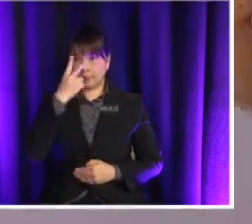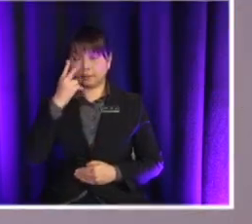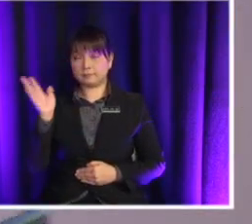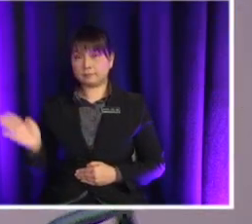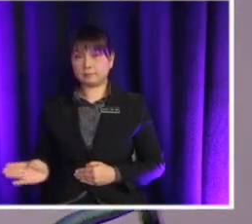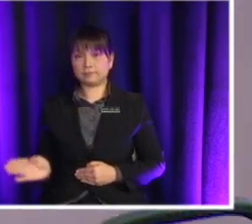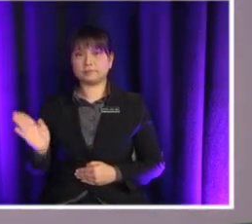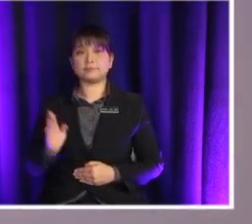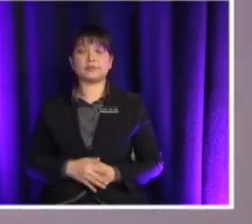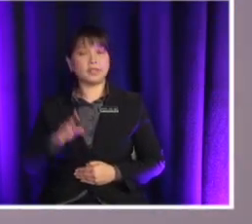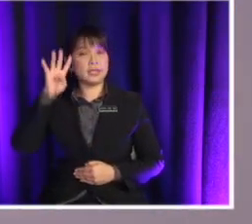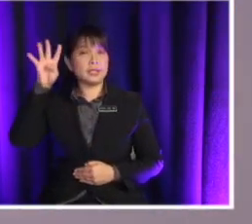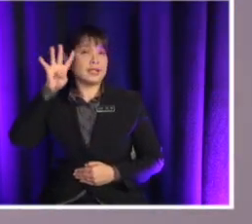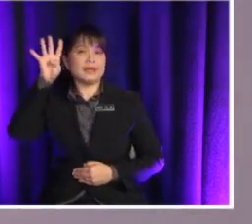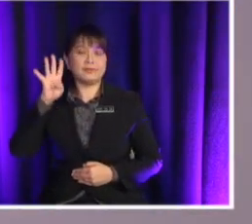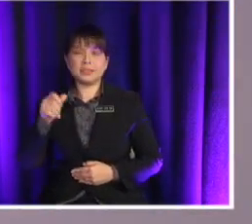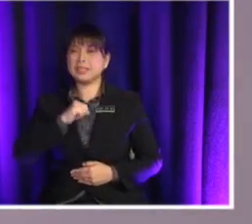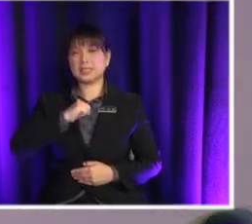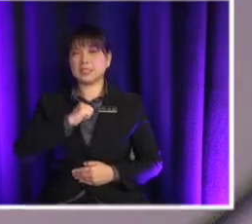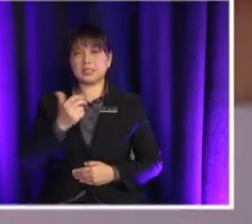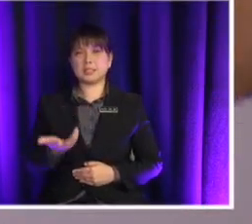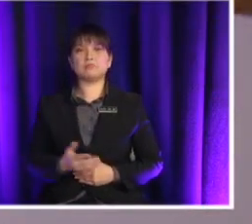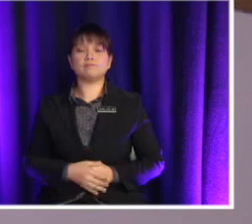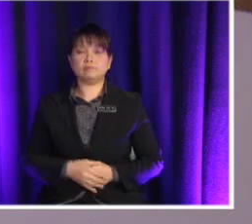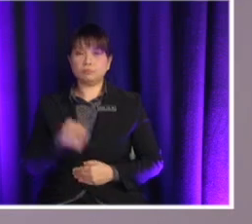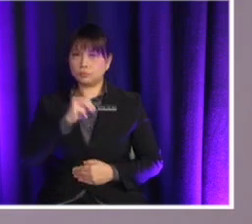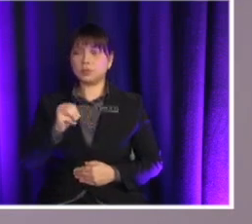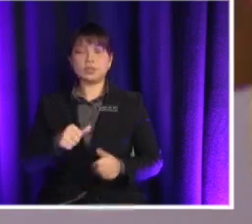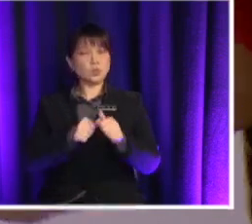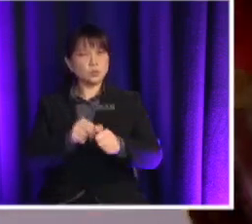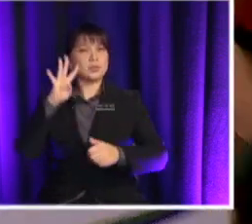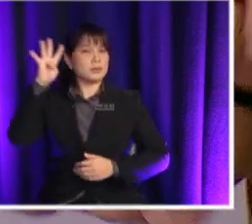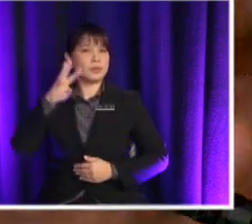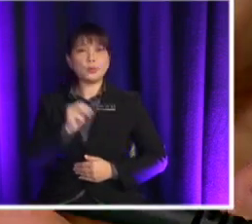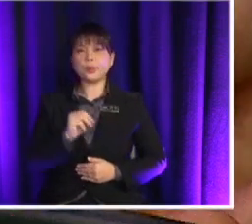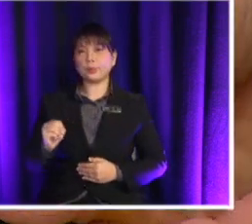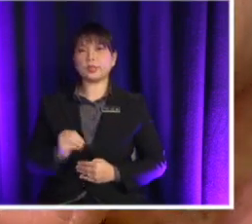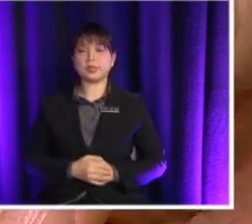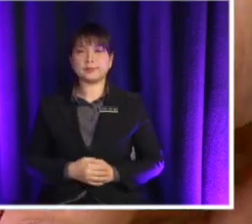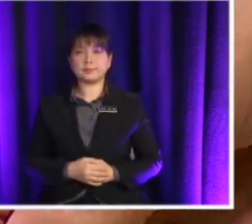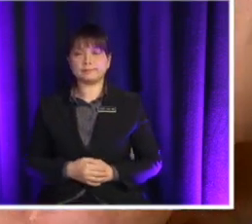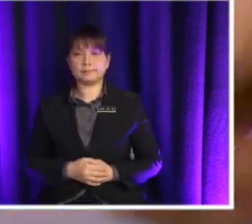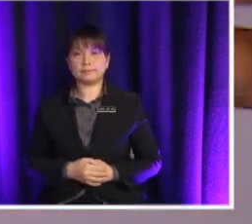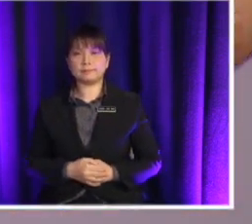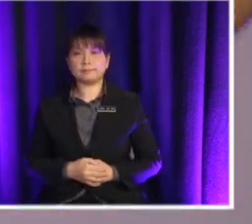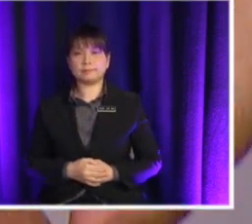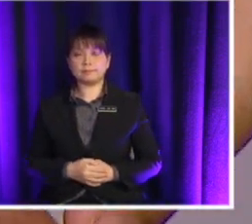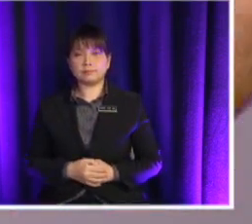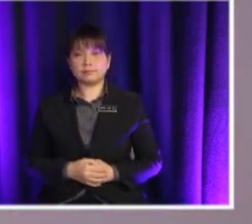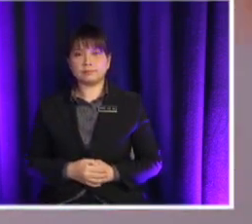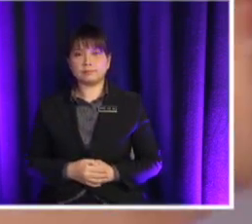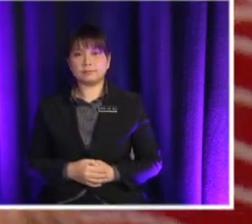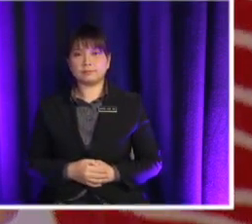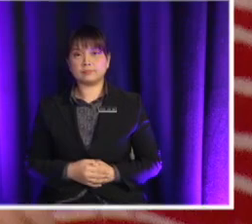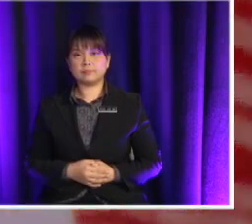bergantung kepada kreativiti sebenarnya. Okey, cikgu. Kita bergantung. Okey, so sekarang ini maksudnya sekarang kita nak sambungkan dengan perintah yang mana kita